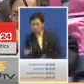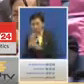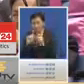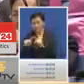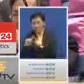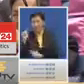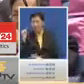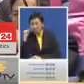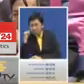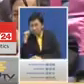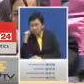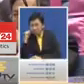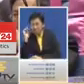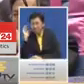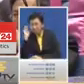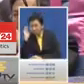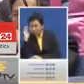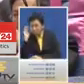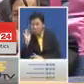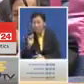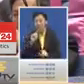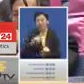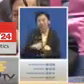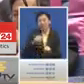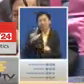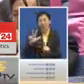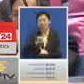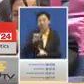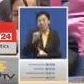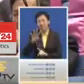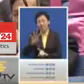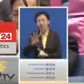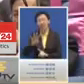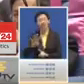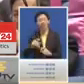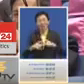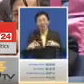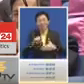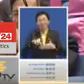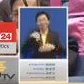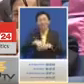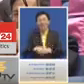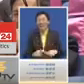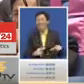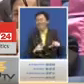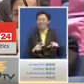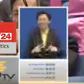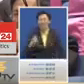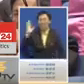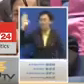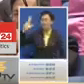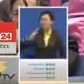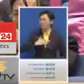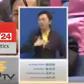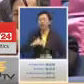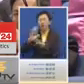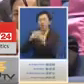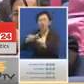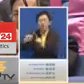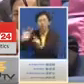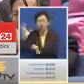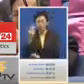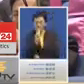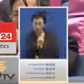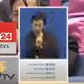ะครับการเลือกตั้งวันที่4มีนาไม่ใช่บัตรแข็งที่ท่านจะไม่นำไปได้ทั่วโลกนะเขาดูอีกว่า